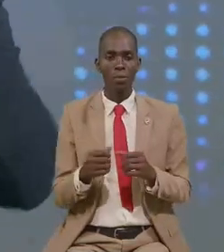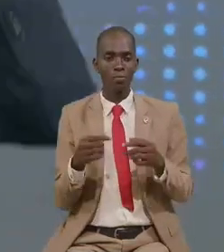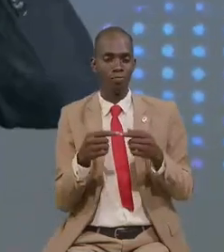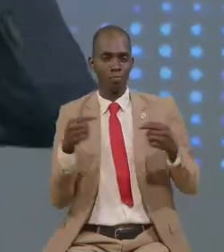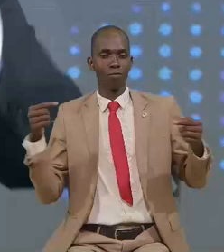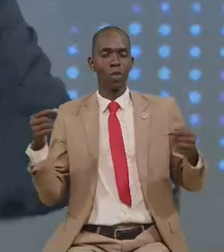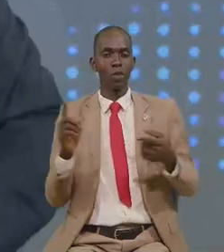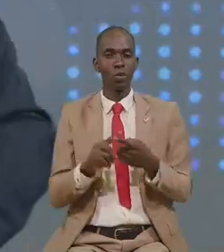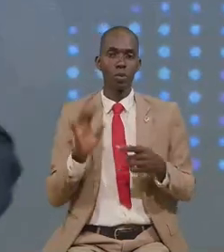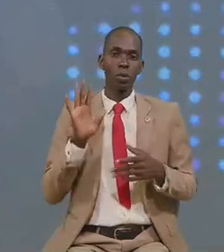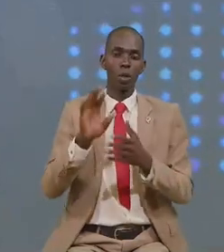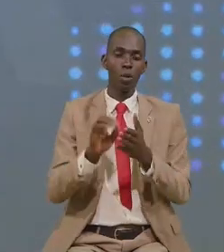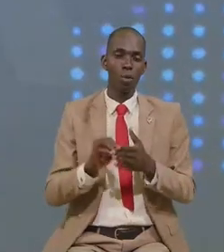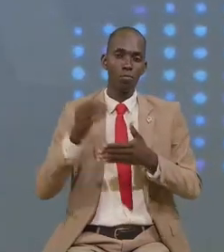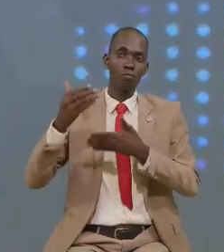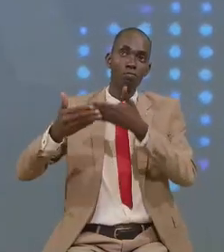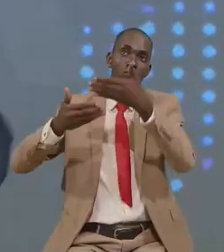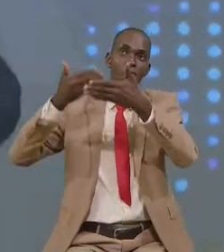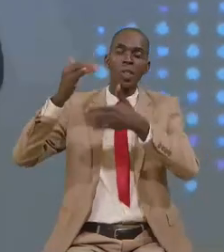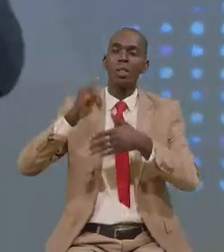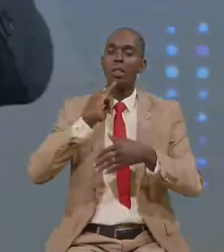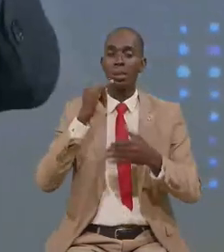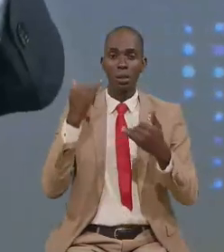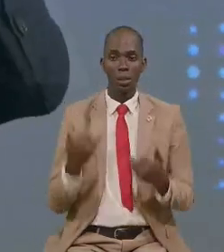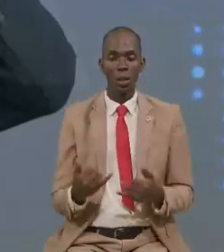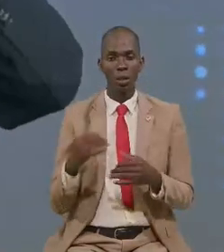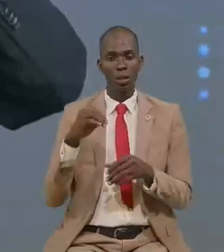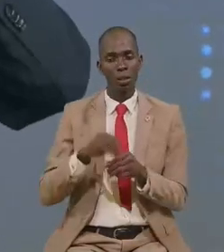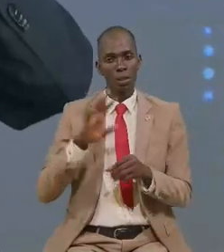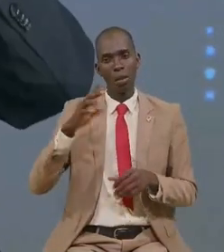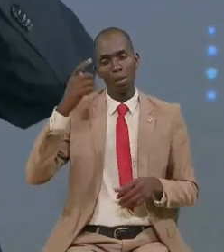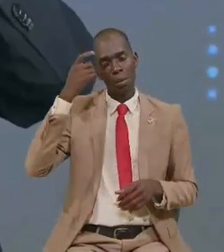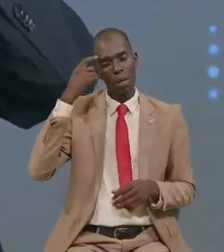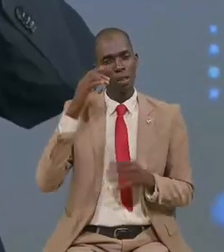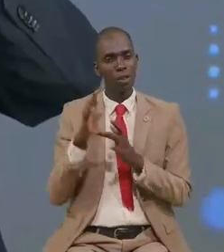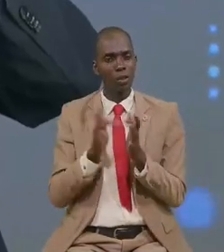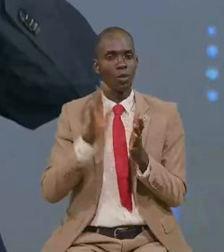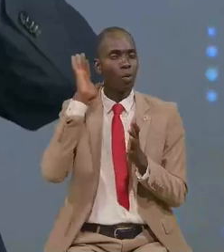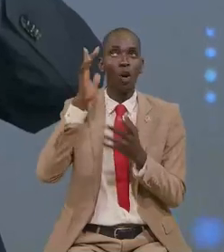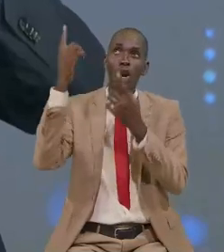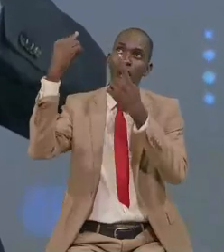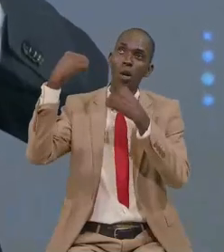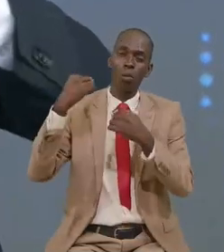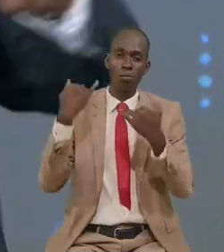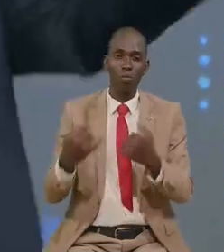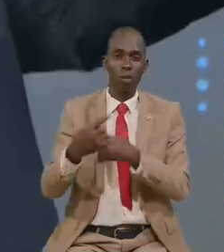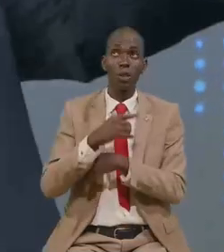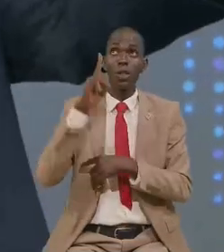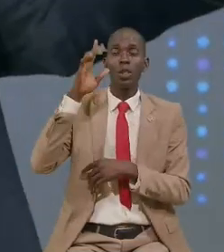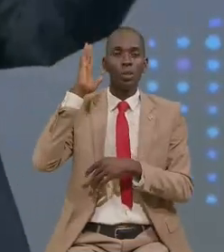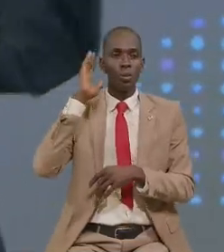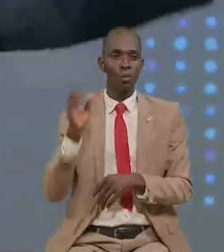leur progrès règne dans leur cerveau. Et Jésus viendra aujourd'hui. Il va